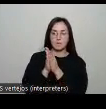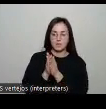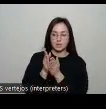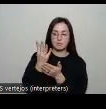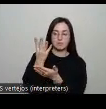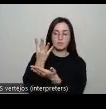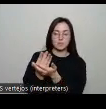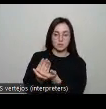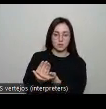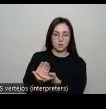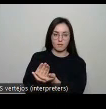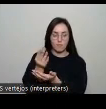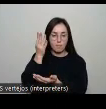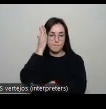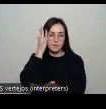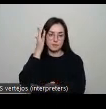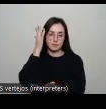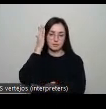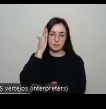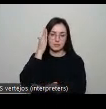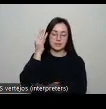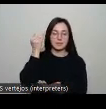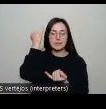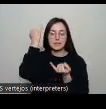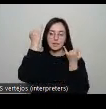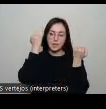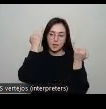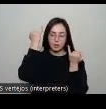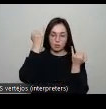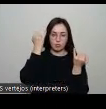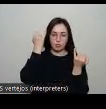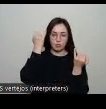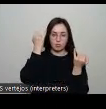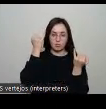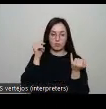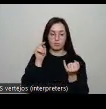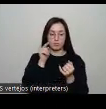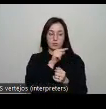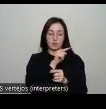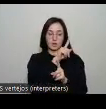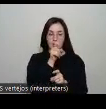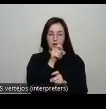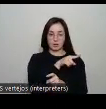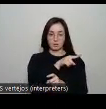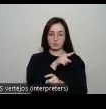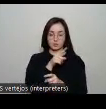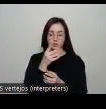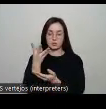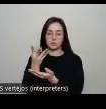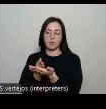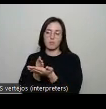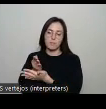pasidalinti mintimis, idėjomis, šiais klausimais, šiomis temomis, ypač